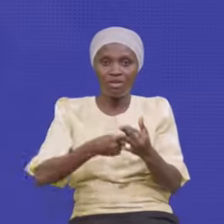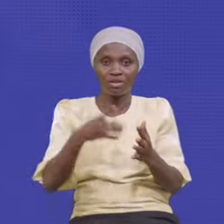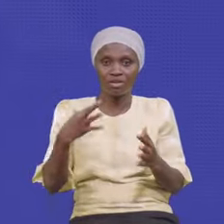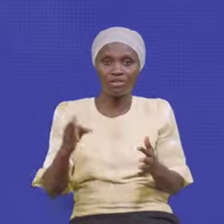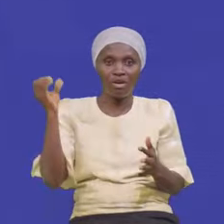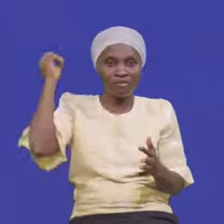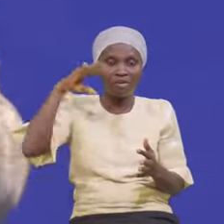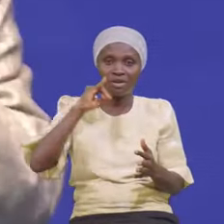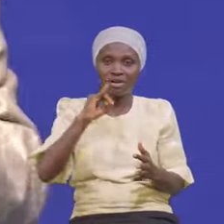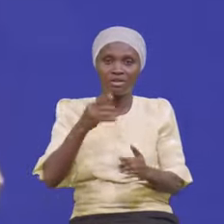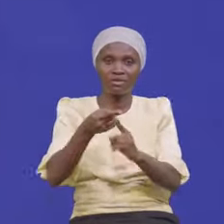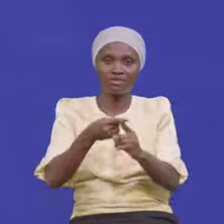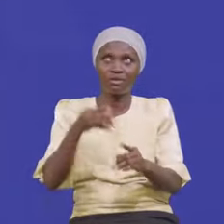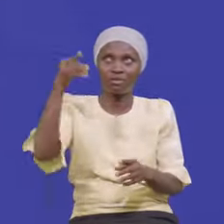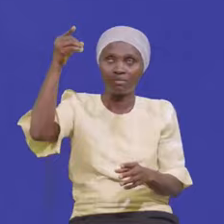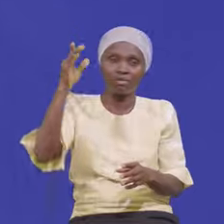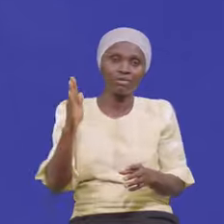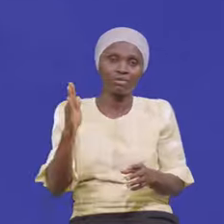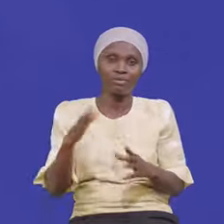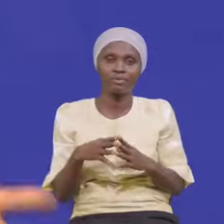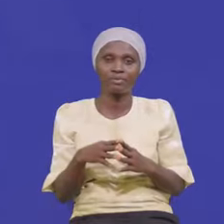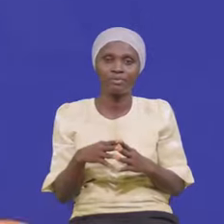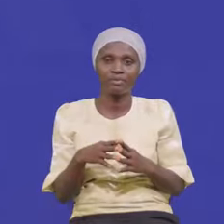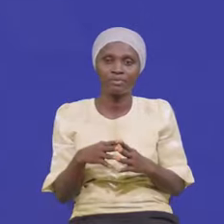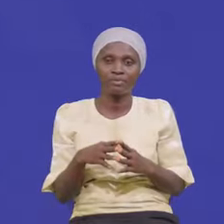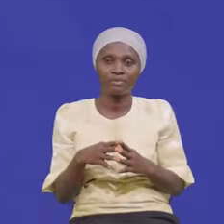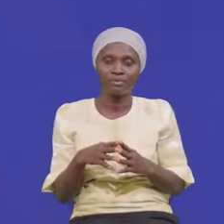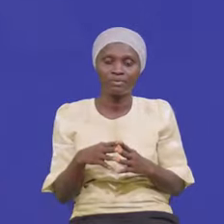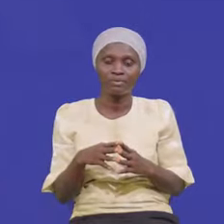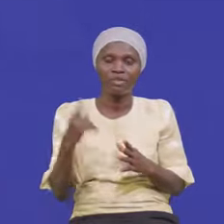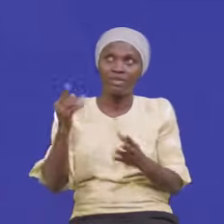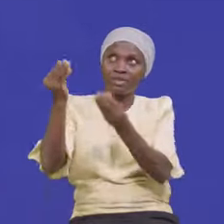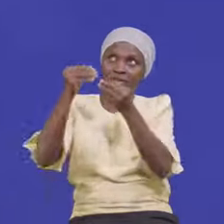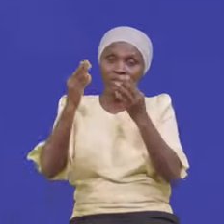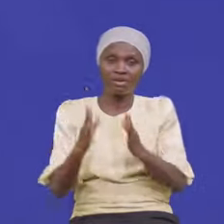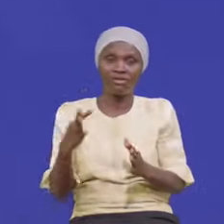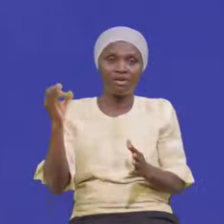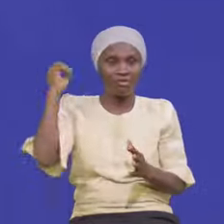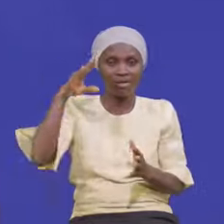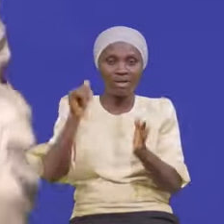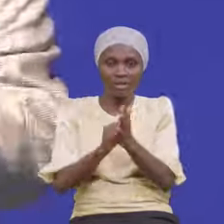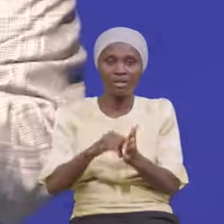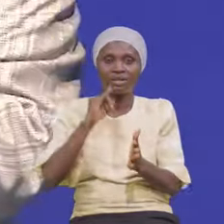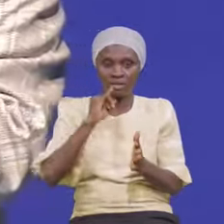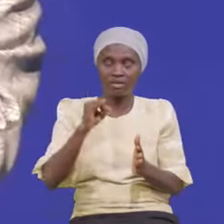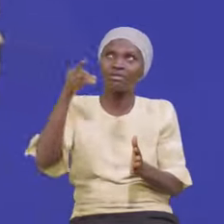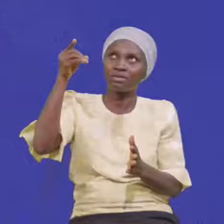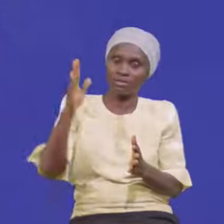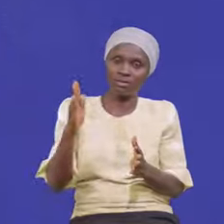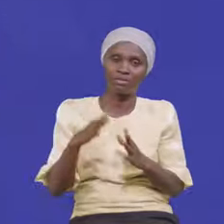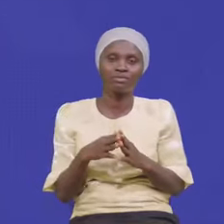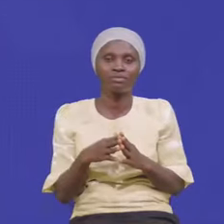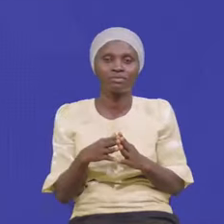from God. Original కృప దేవుని యొద్ద నుండి. The giver of grace, that is God. కృపను ఇచ్చువాడు